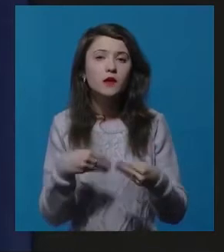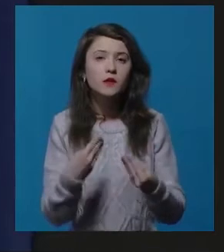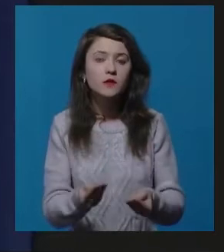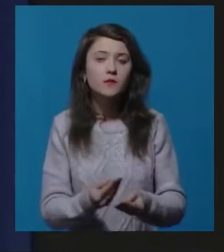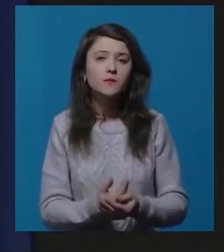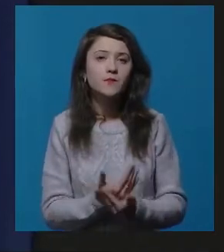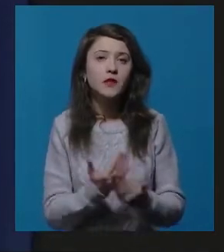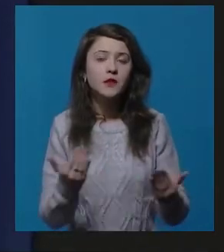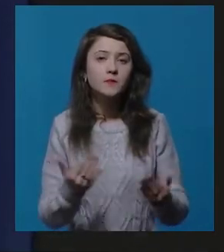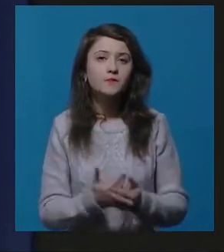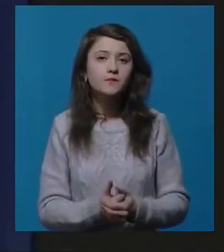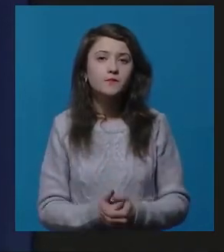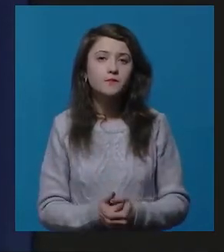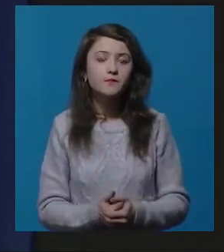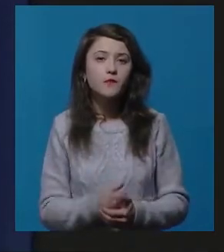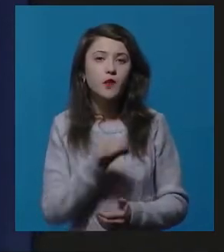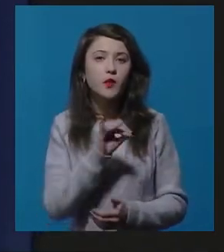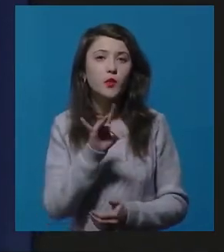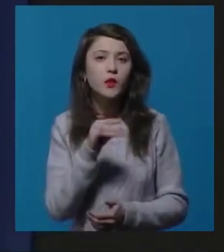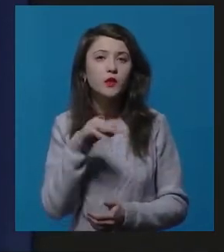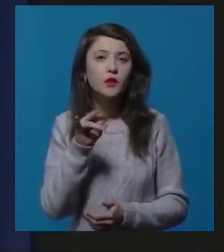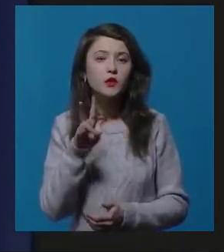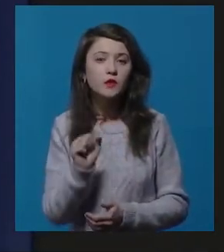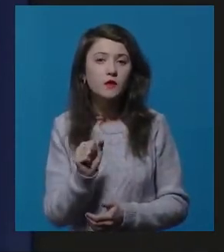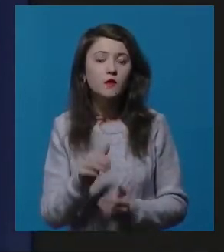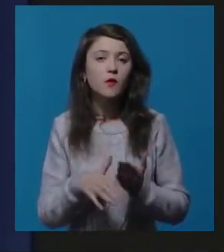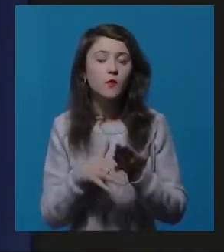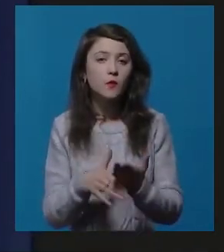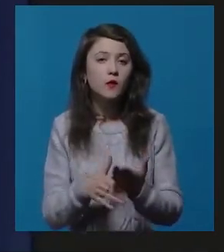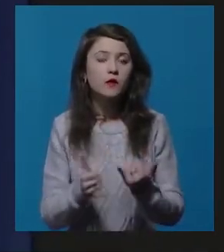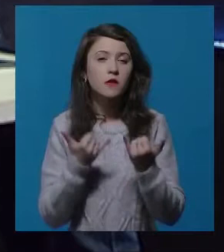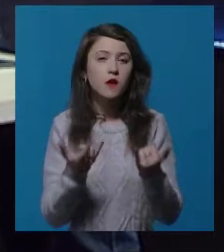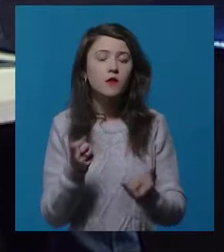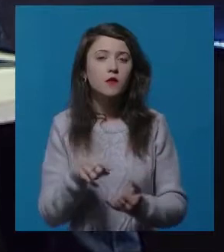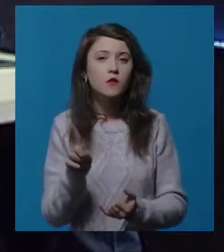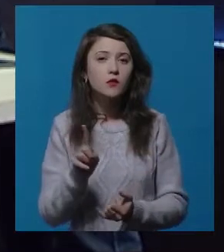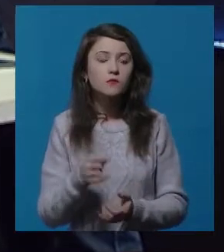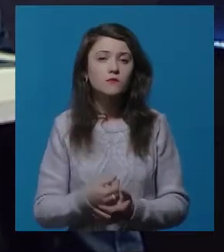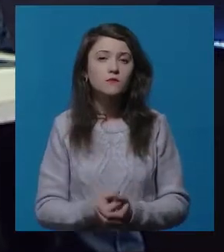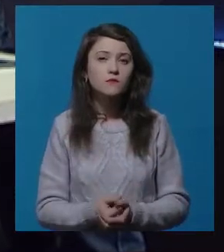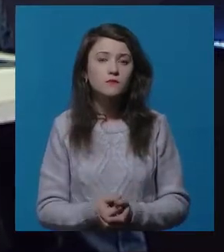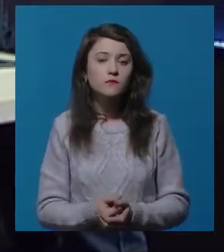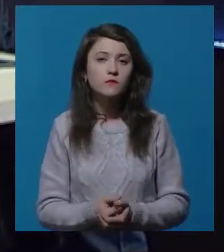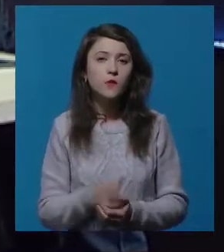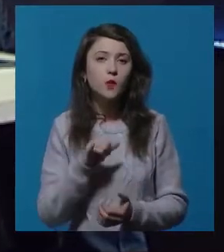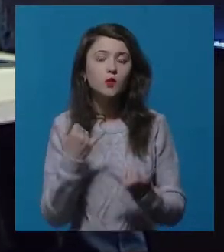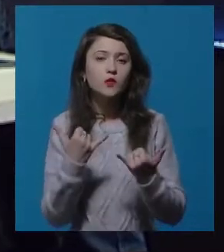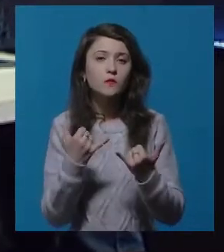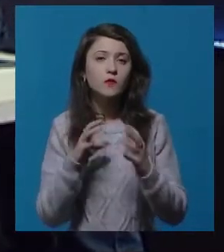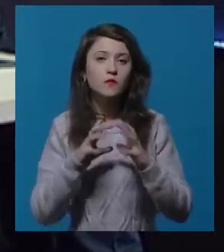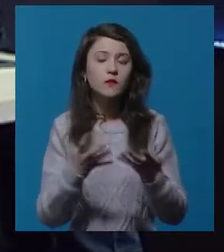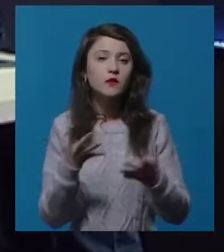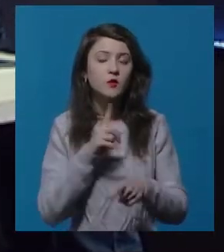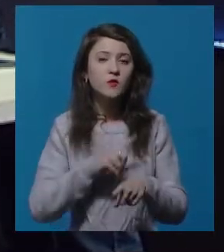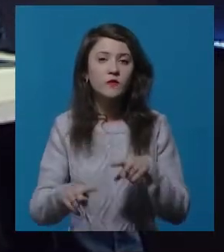їм юридичної правничої допомоги для того, щоб у сьогоднішньому світі, який швидко